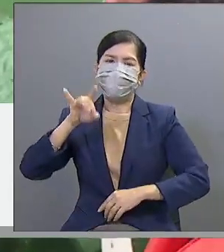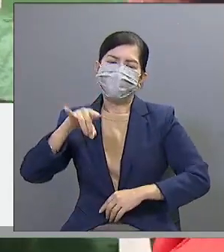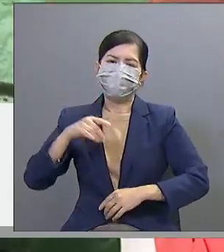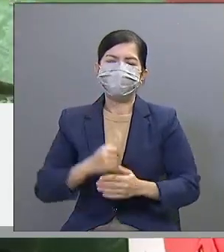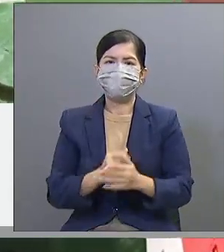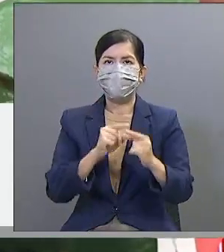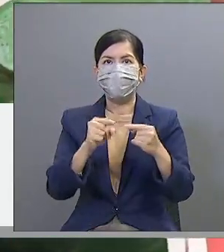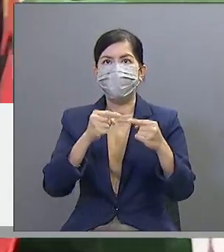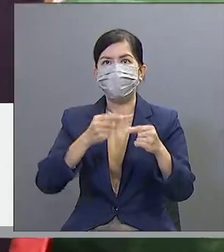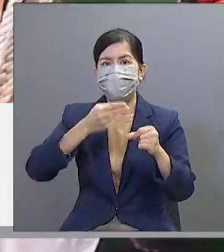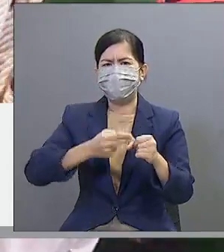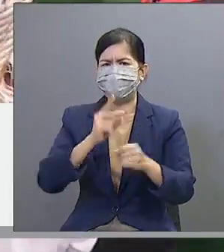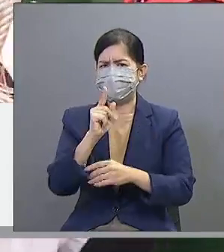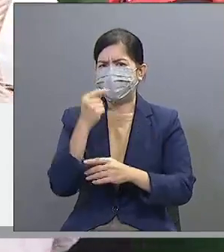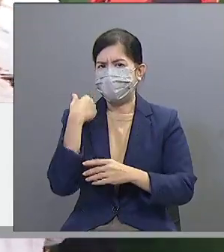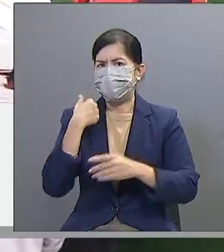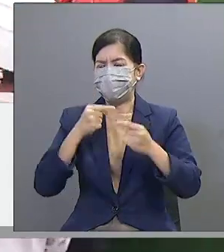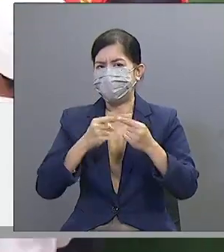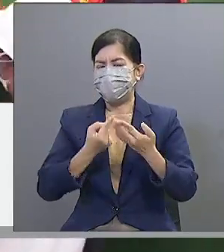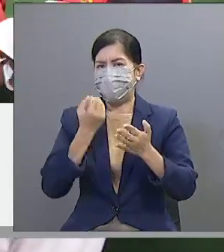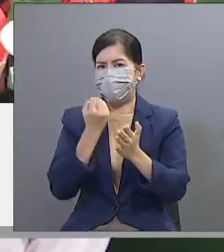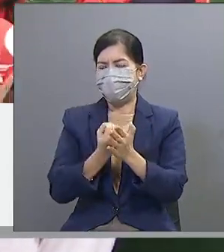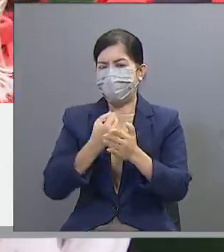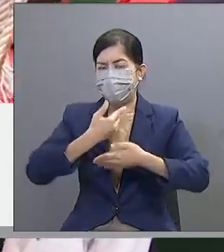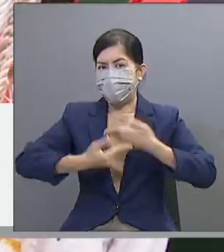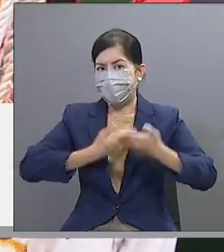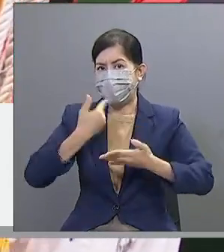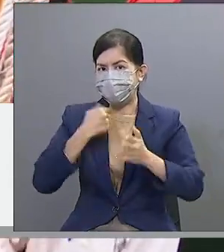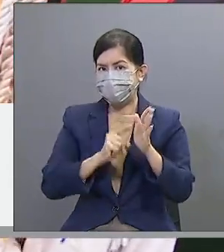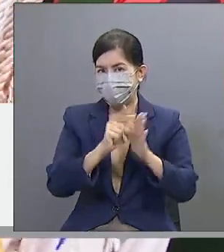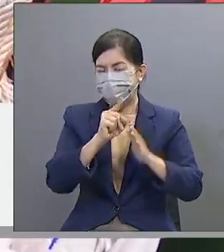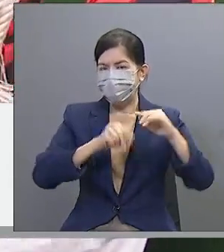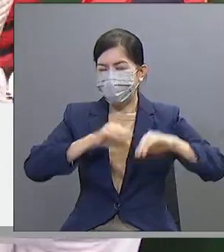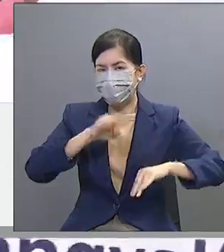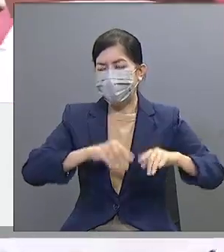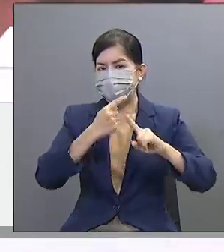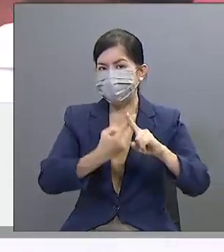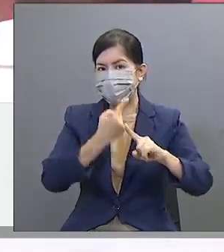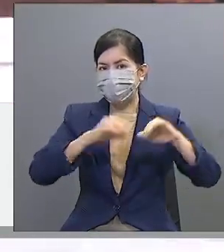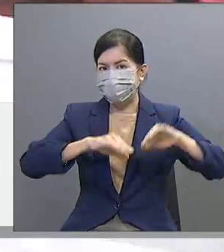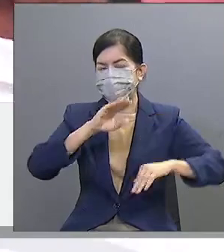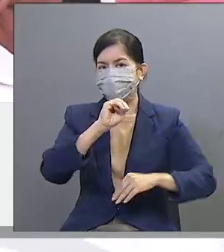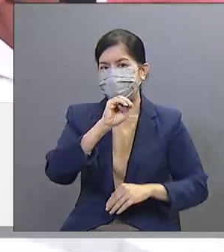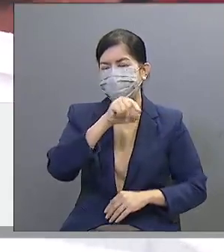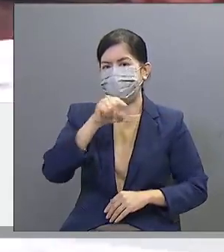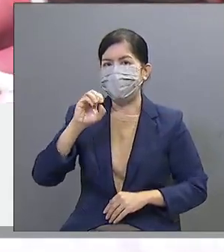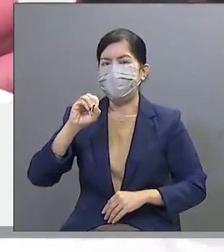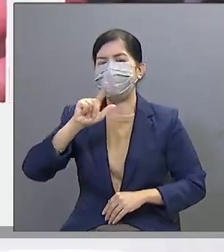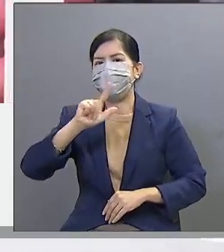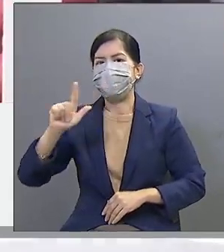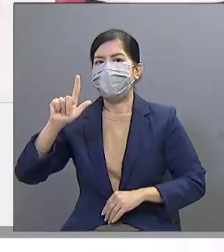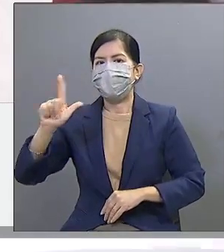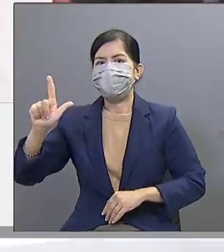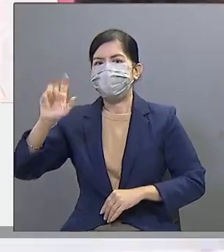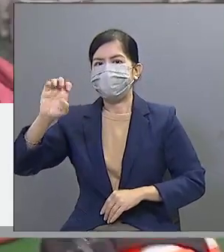จำหน่ายน้ำมันเขียวยังคงสูงเฉลี่ย 40-50 ล้านลิตรต่อเดือนหรืออยู่ระดับนี้มานานถึง10ปีและต้องย